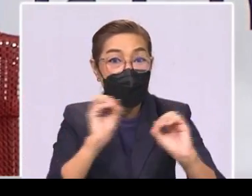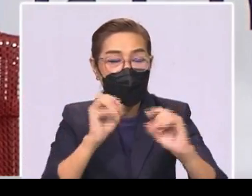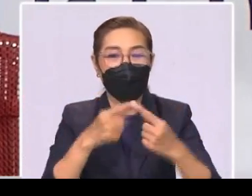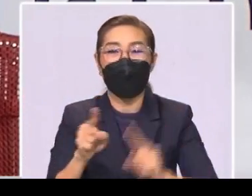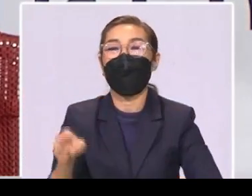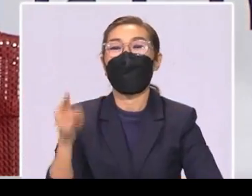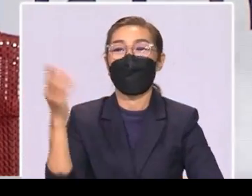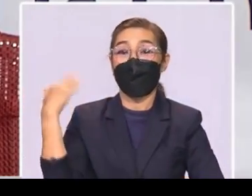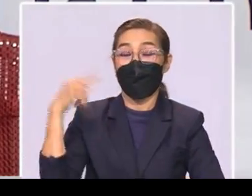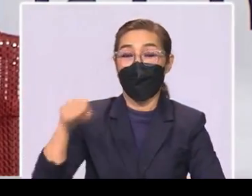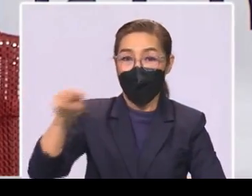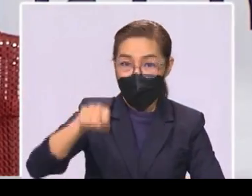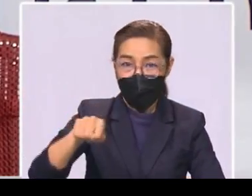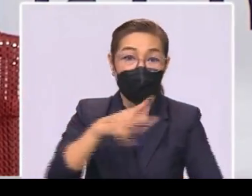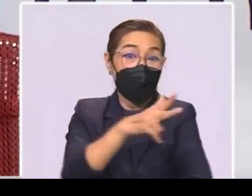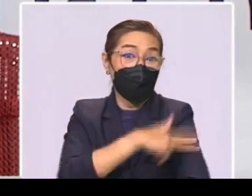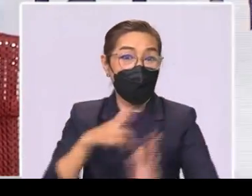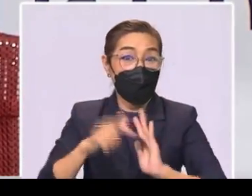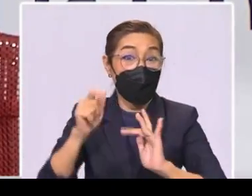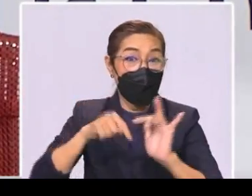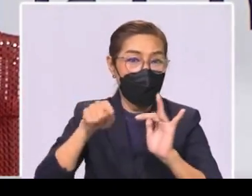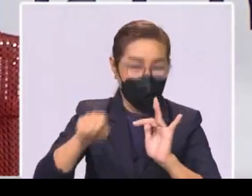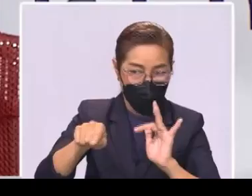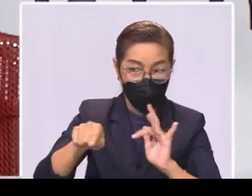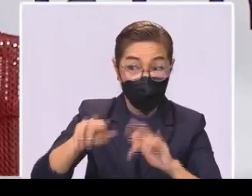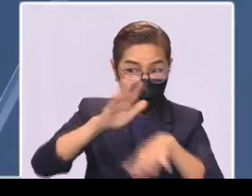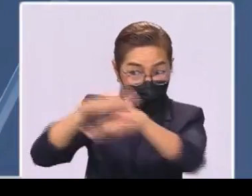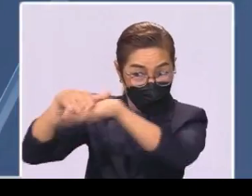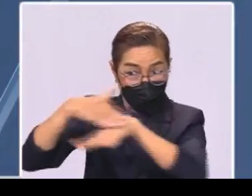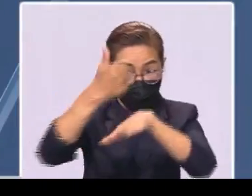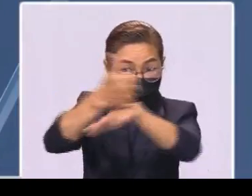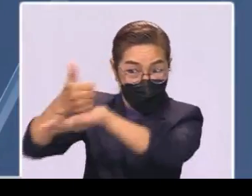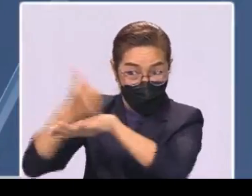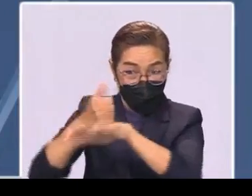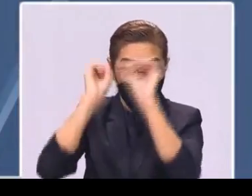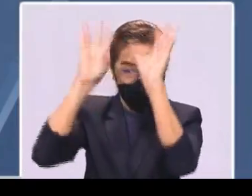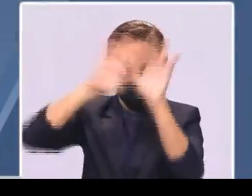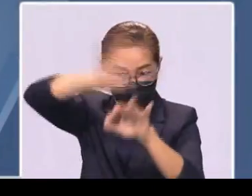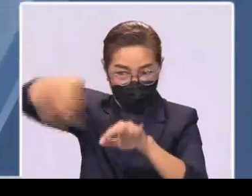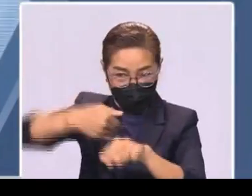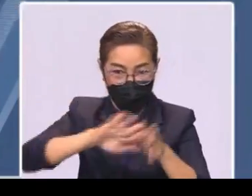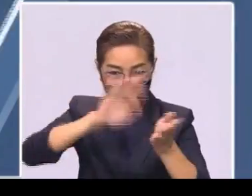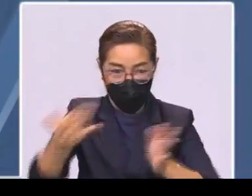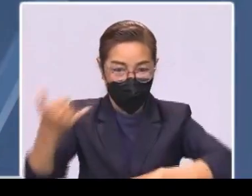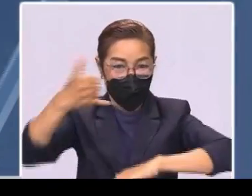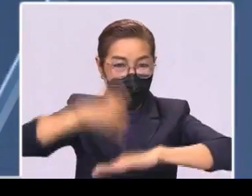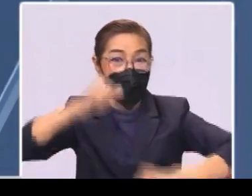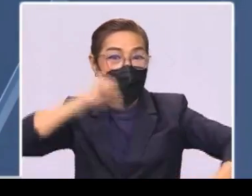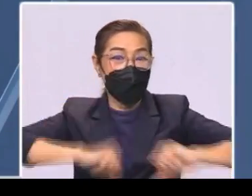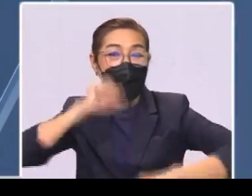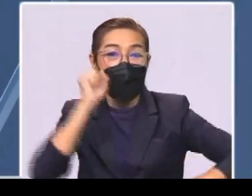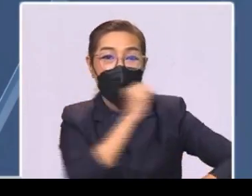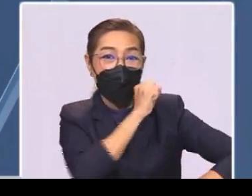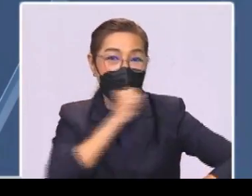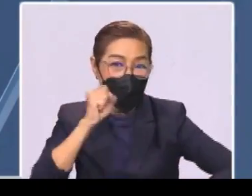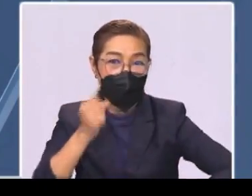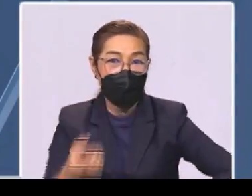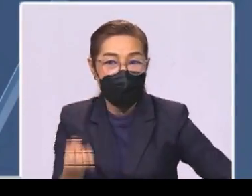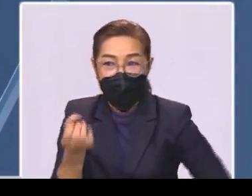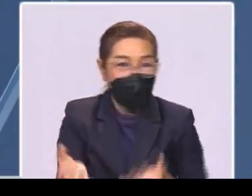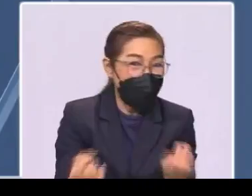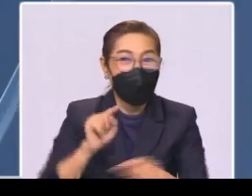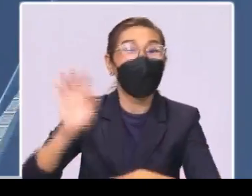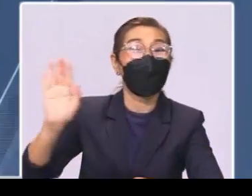นำบรรดาคณบดีอ่ะมาร้องเพลงเ่งแรปอ๋ออ๋อบนเวทีอ๋อจำได้แล้วจำได้แล้ว